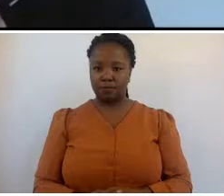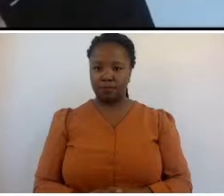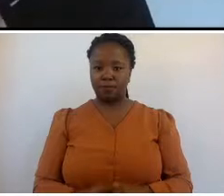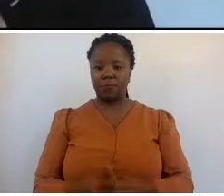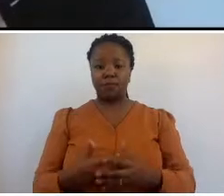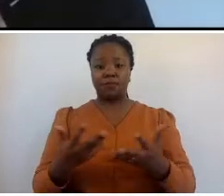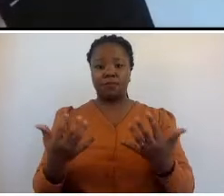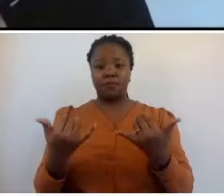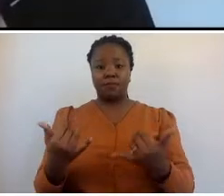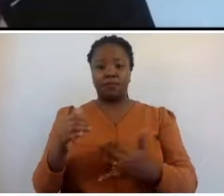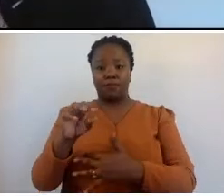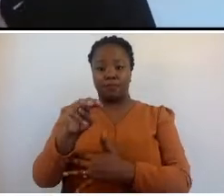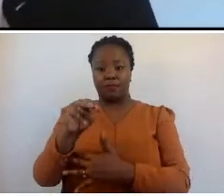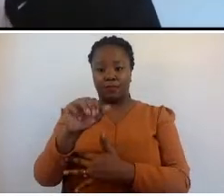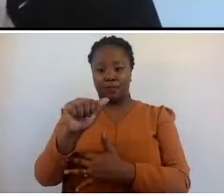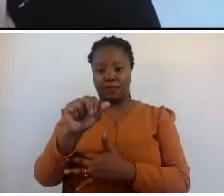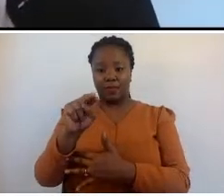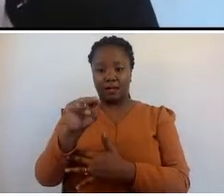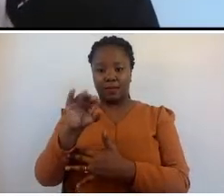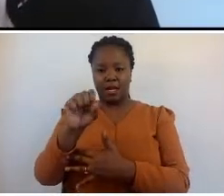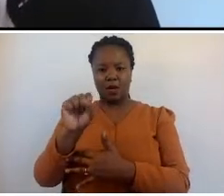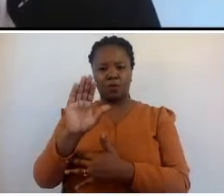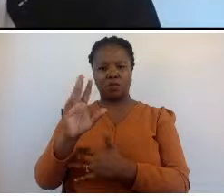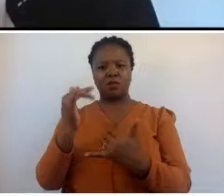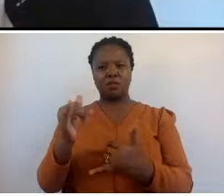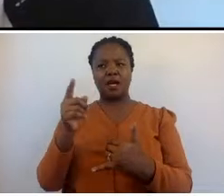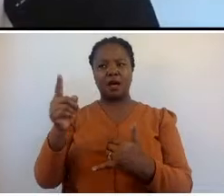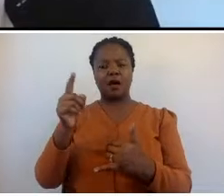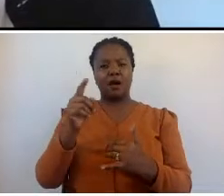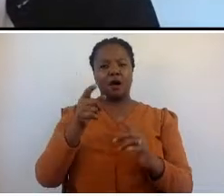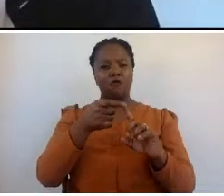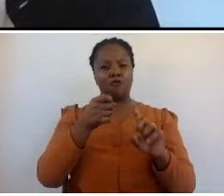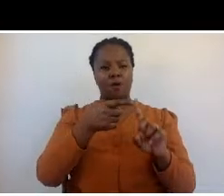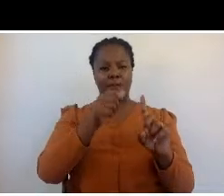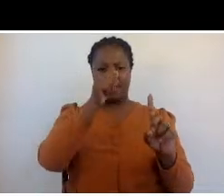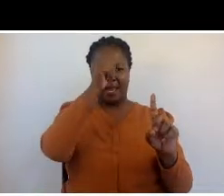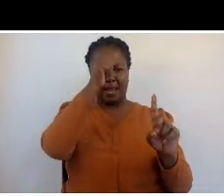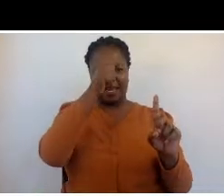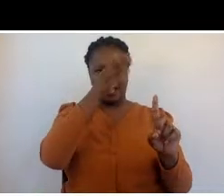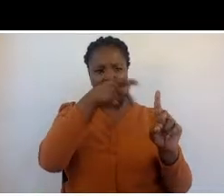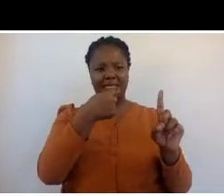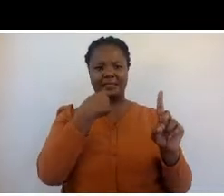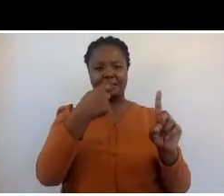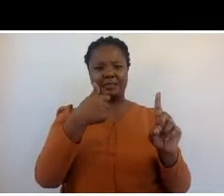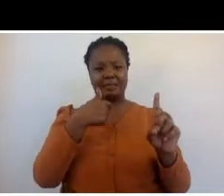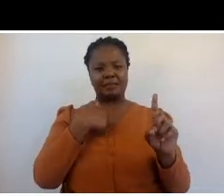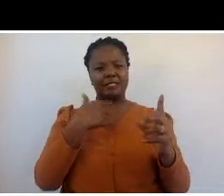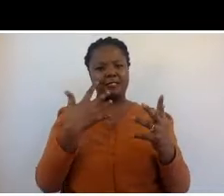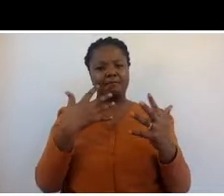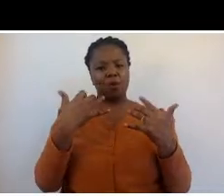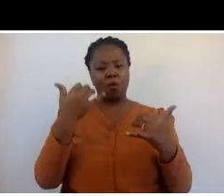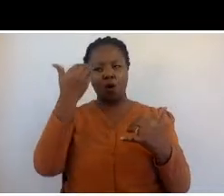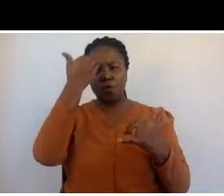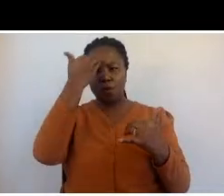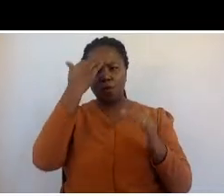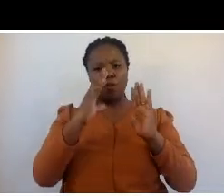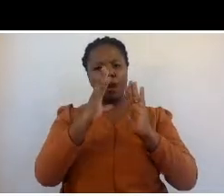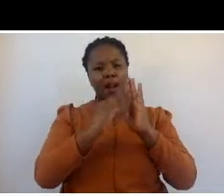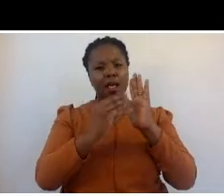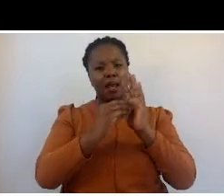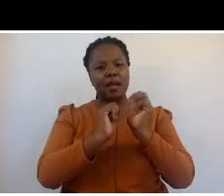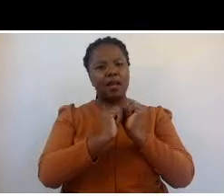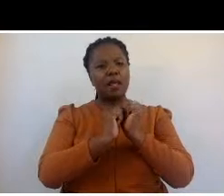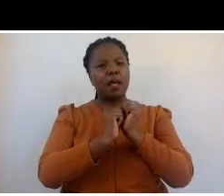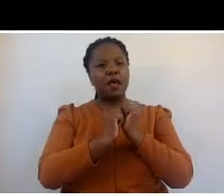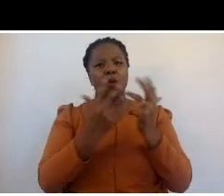Tout d'abord, je pose une question à Manos, question de Manisha en Inde, qui pose la question suivante. J'aimerais beaucoup apprendre quels sont les principaux aspects